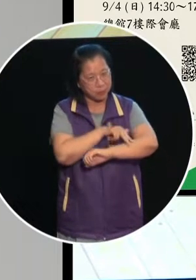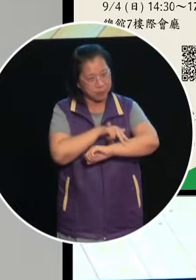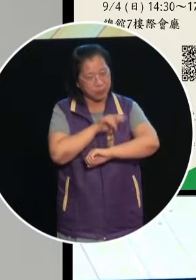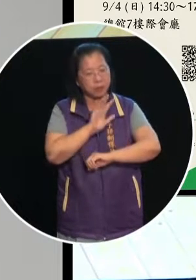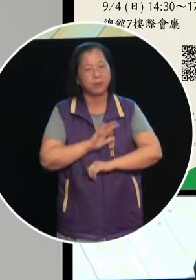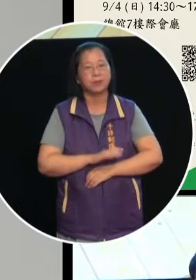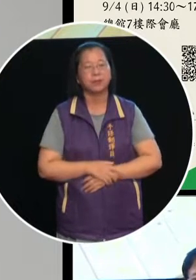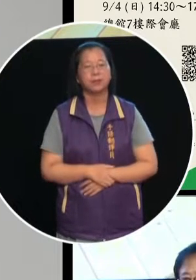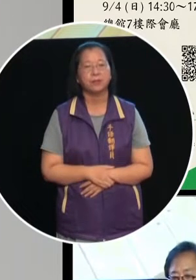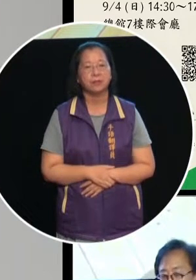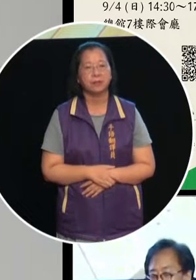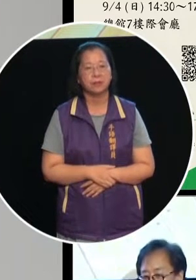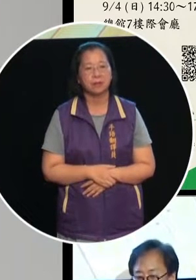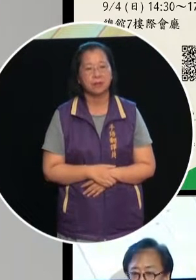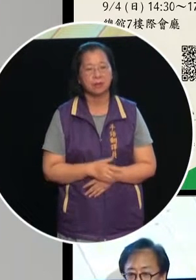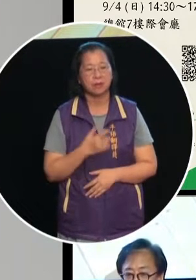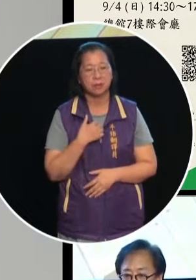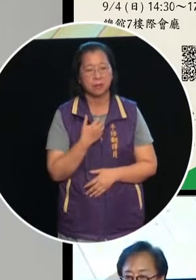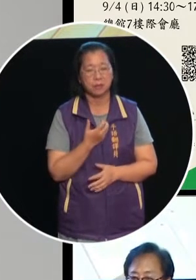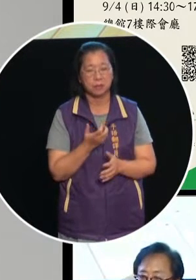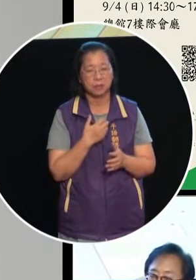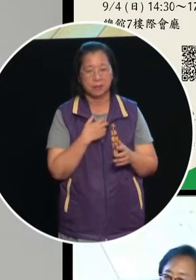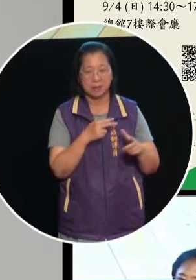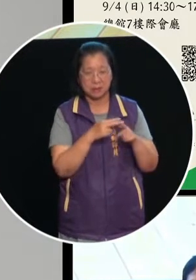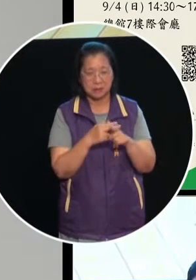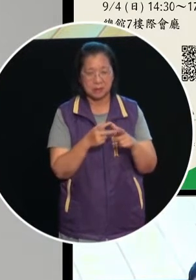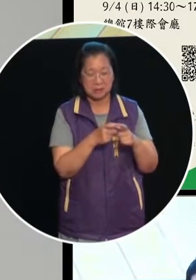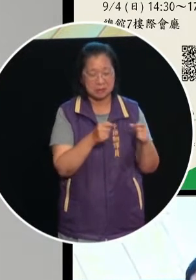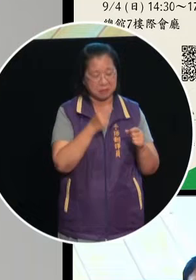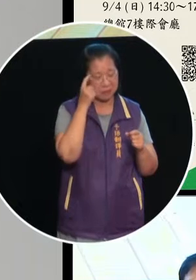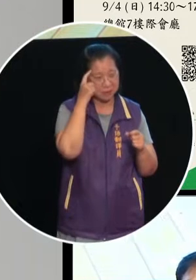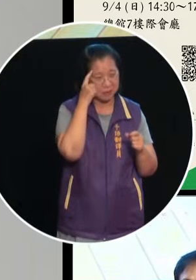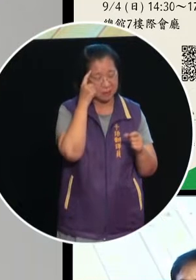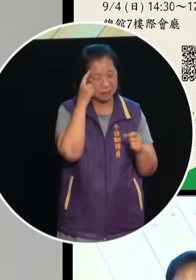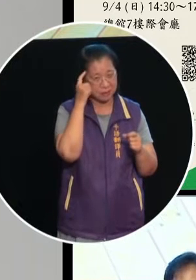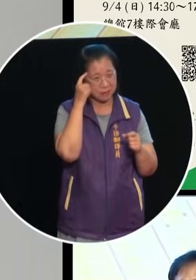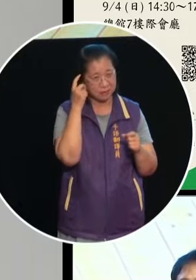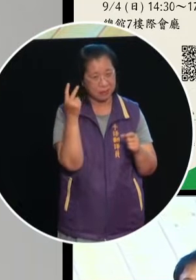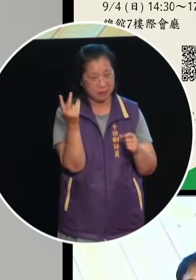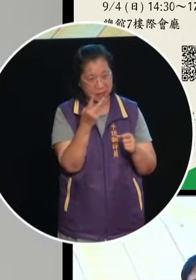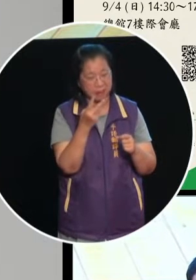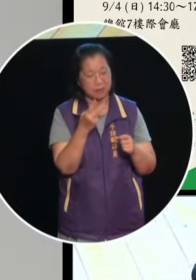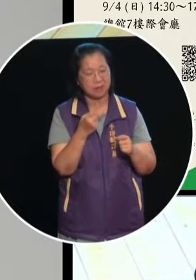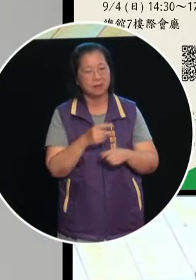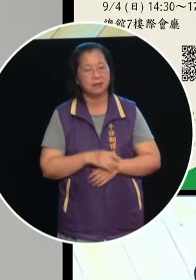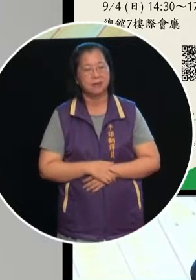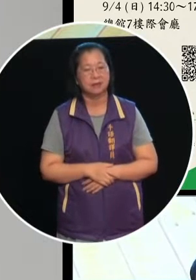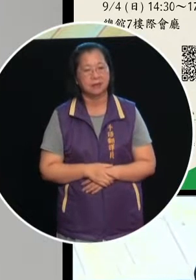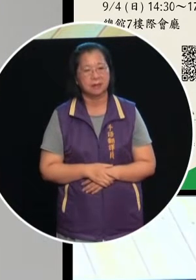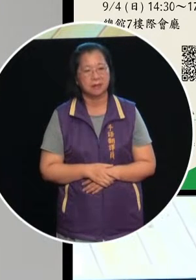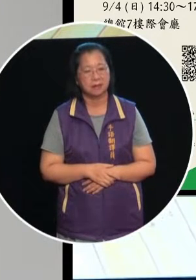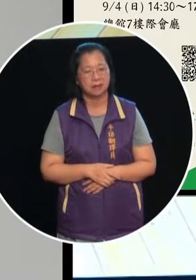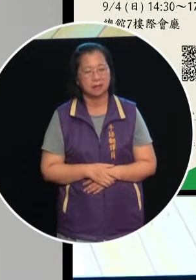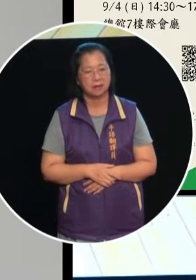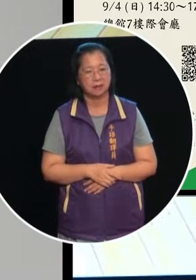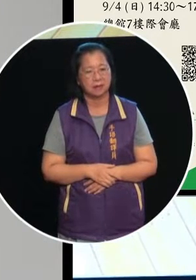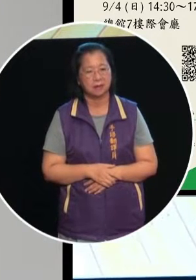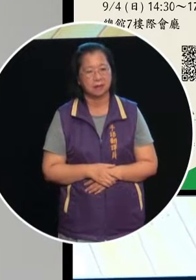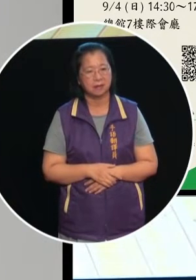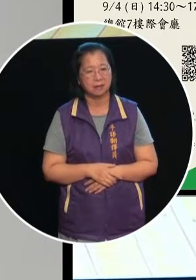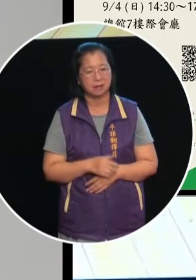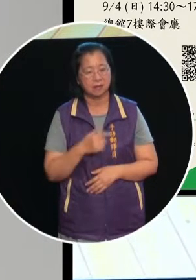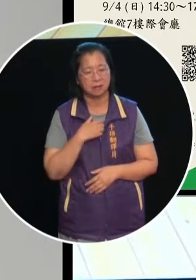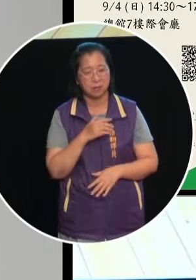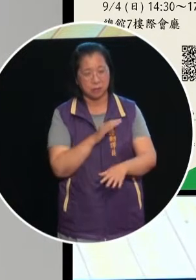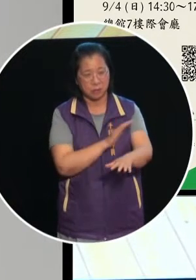刚刚我跟各位介绍，日本有两种意见，胸派的意见和隔派的意见，也可以说是右派的意见跟左派